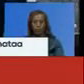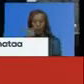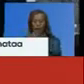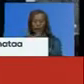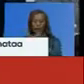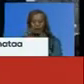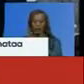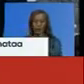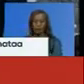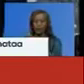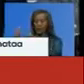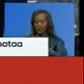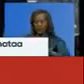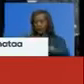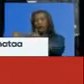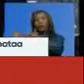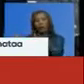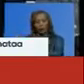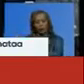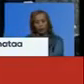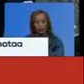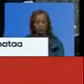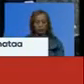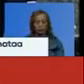ከሀገሪቱና ከህዝቡ የተጣለብኝን ኃላፊነት